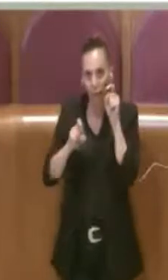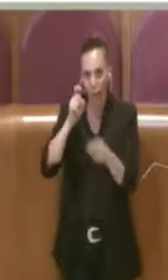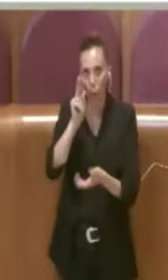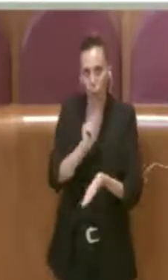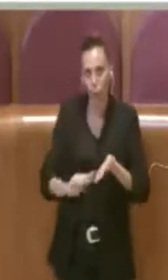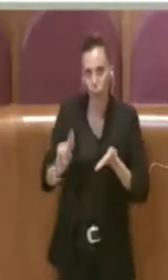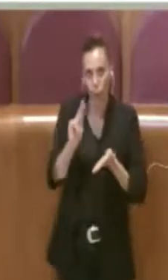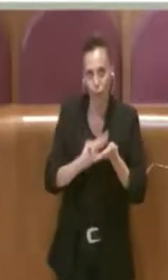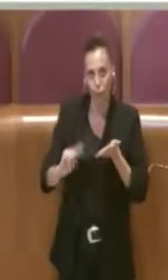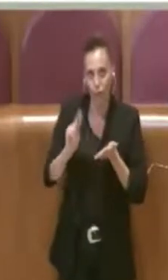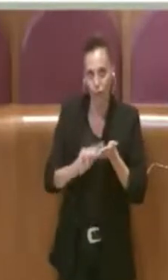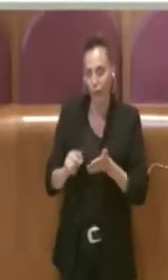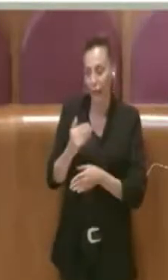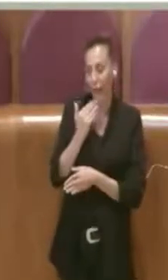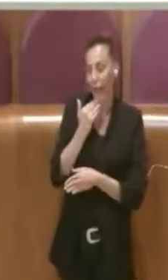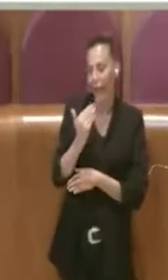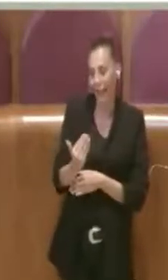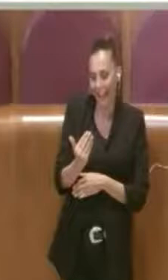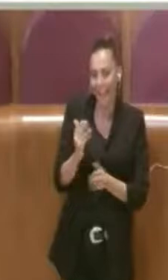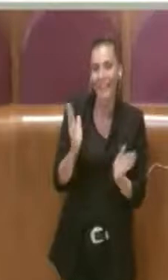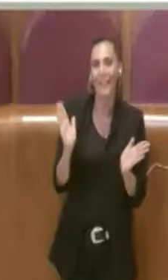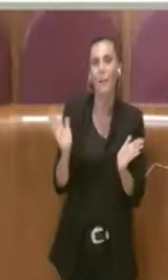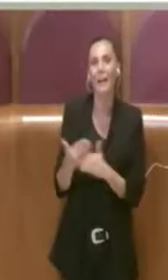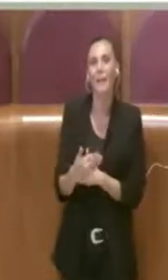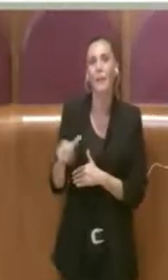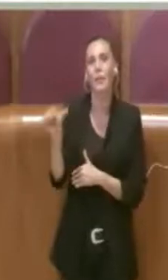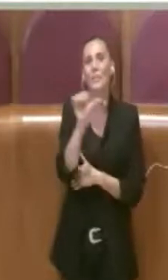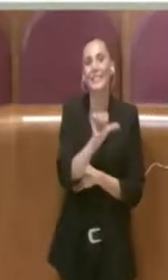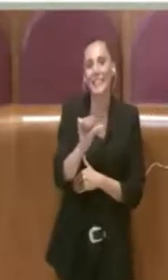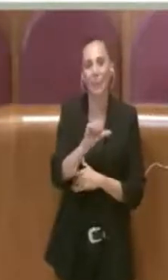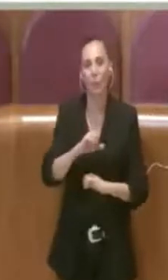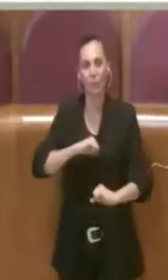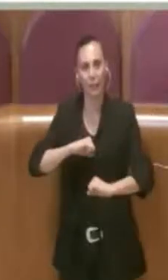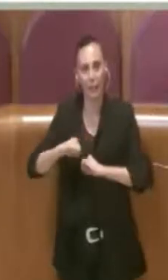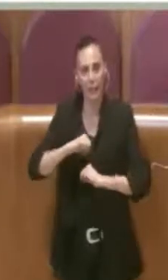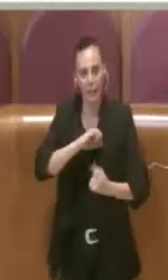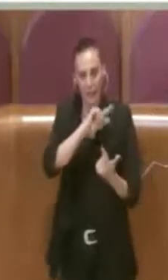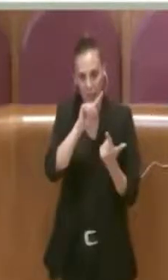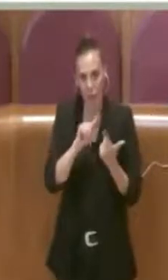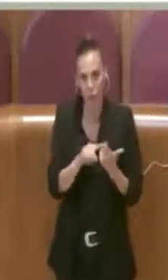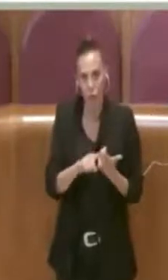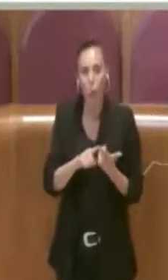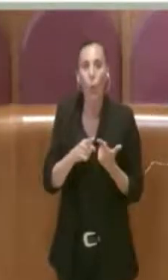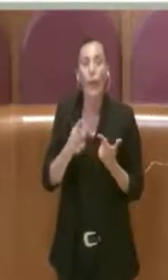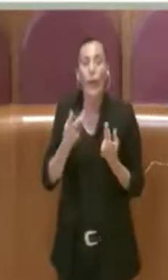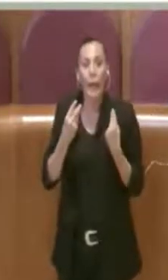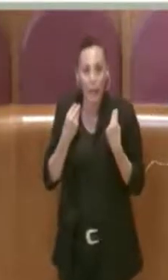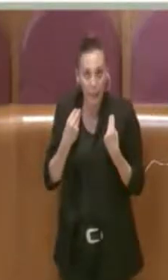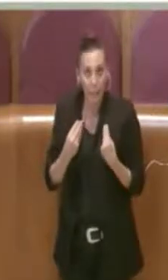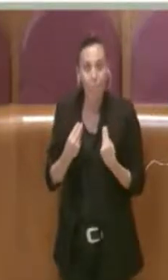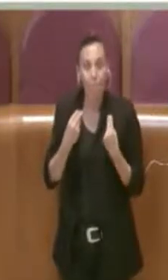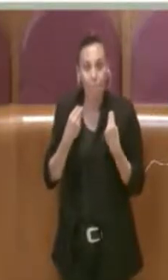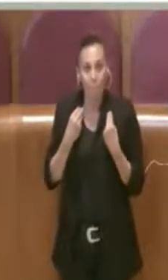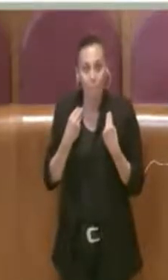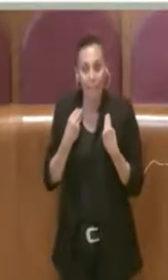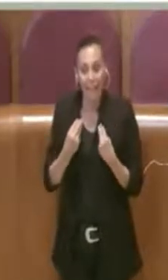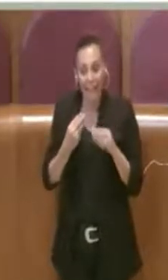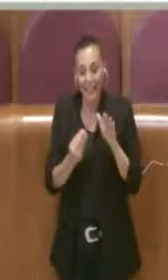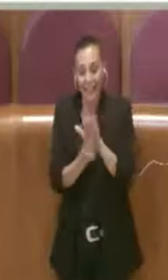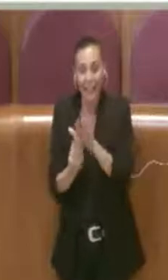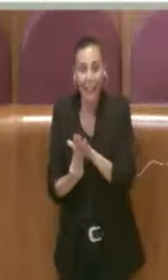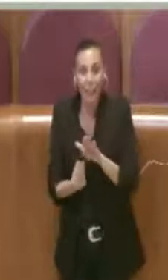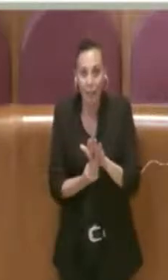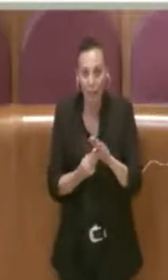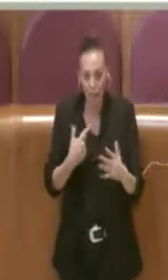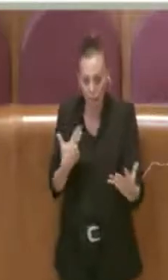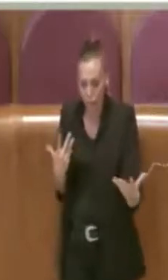gli uffici del Dipartimento SIMU, la direzione, perché insomma i dipendenti con i quali